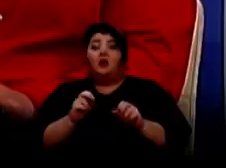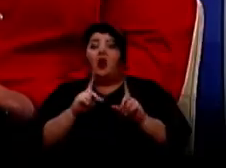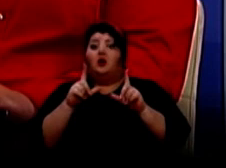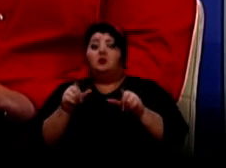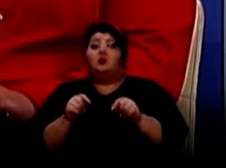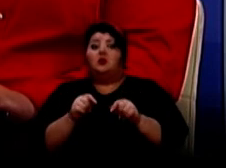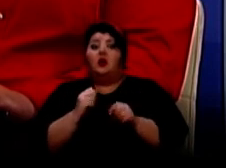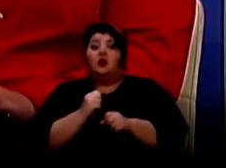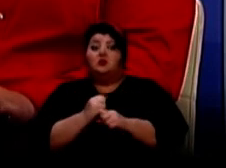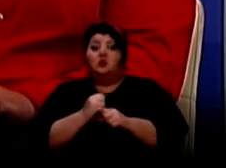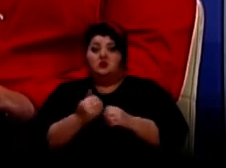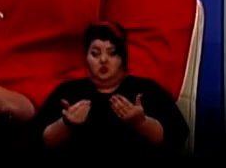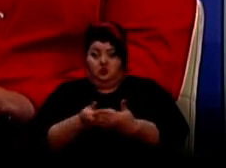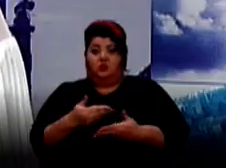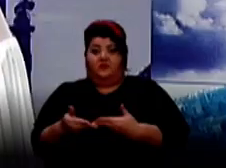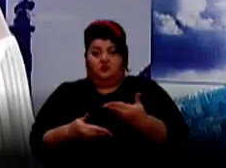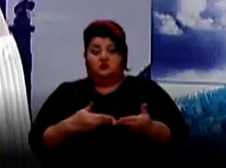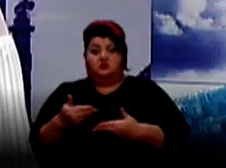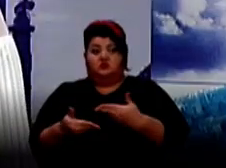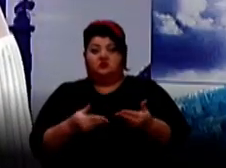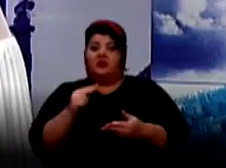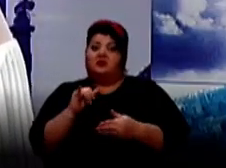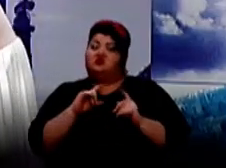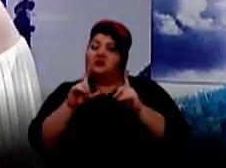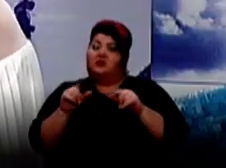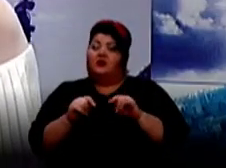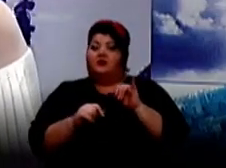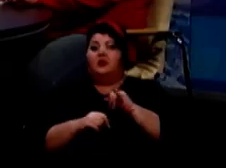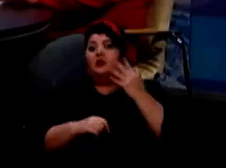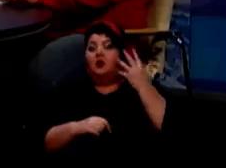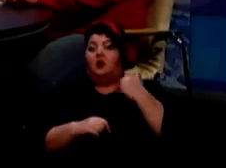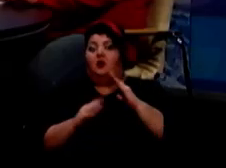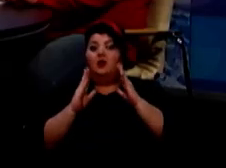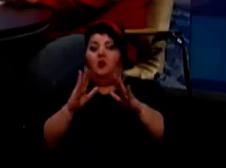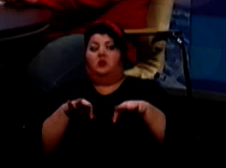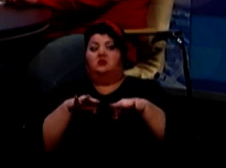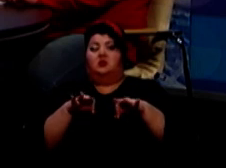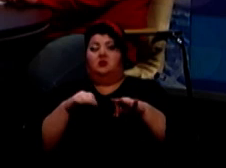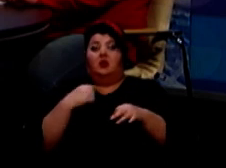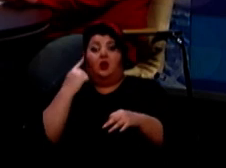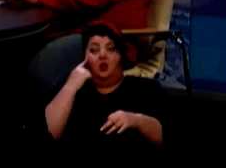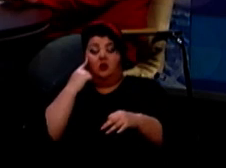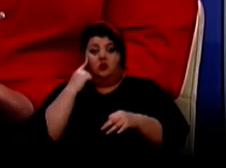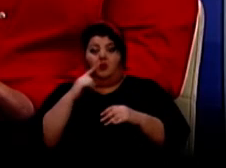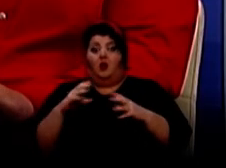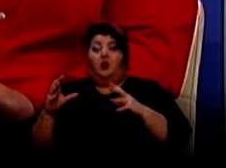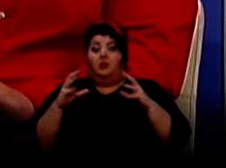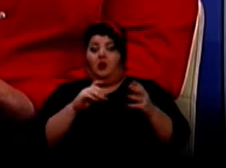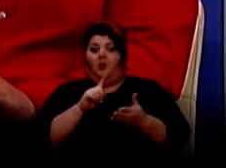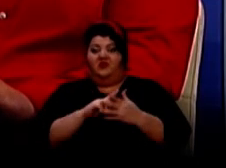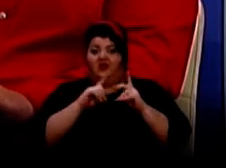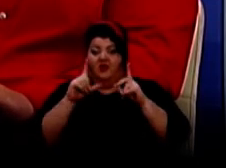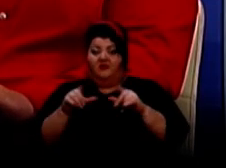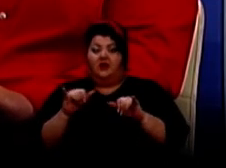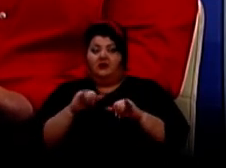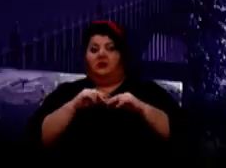додому? Знову пішки чи їхати? І коли буде транспорт? Перевізники повинні виїхати на маршрути і працювати. Остан Сергійович, і в